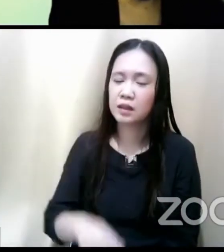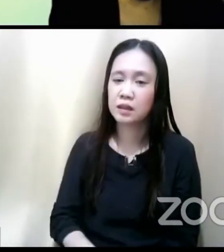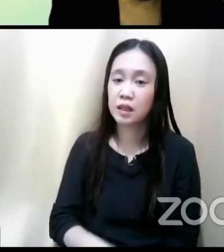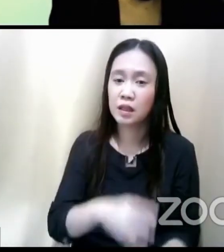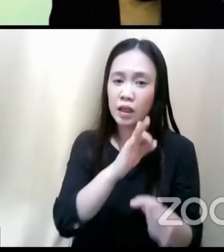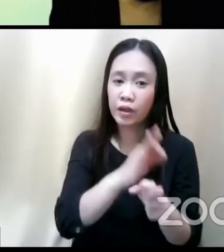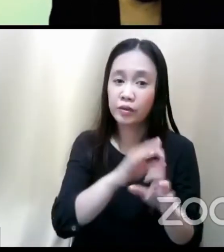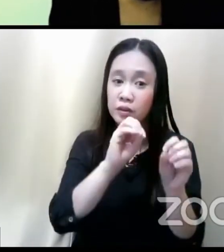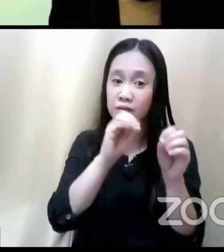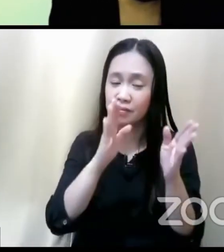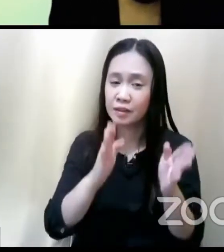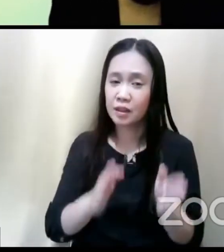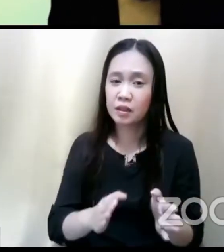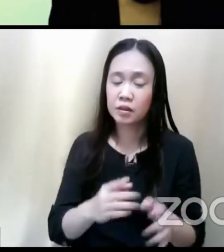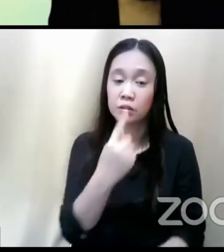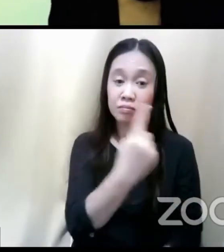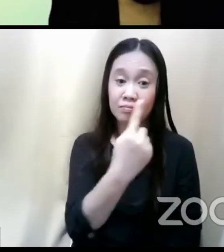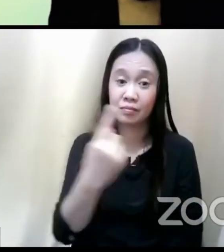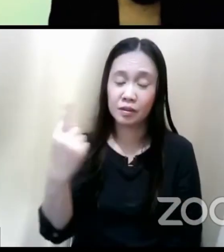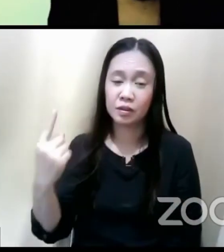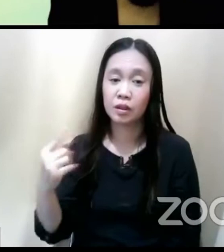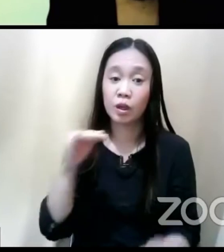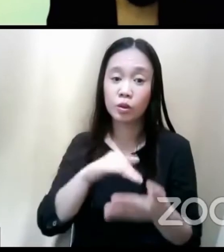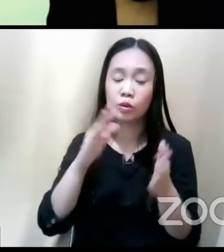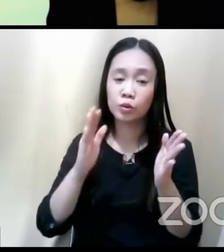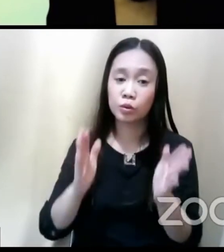parang nag-IEP tayo bawat isang student.